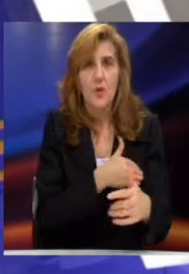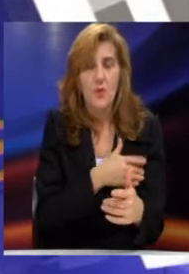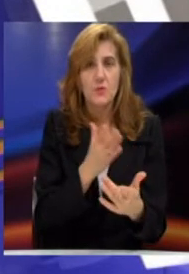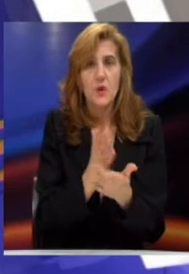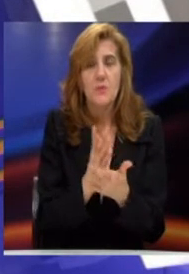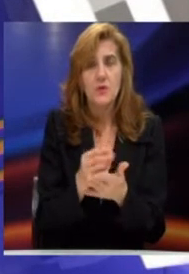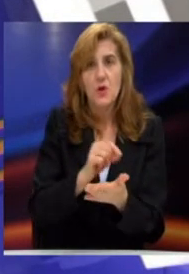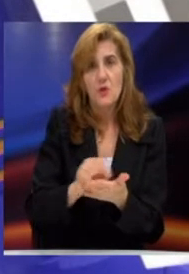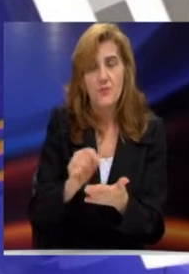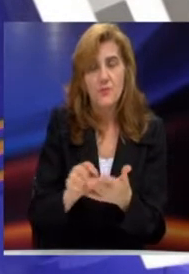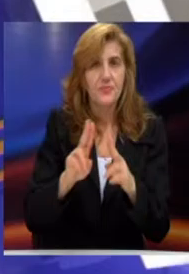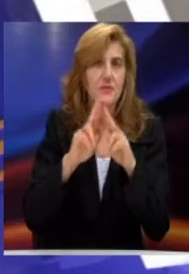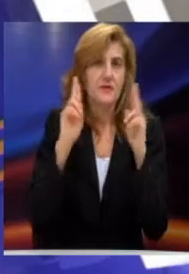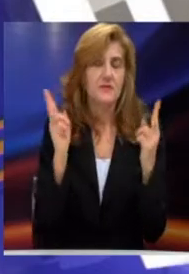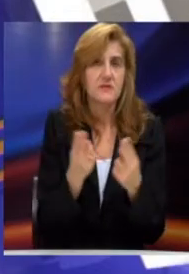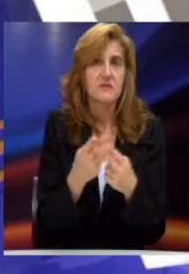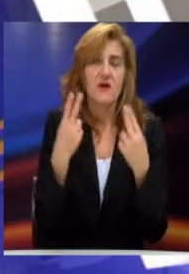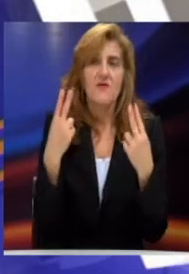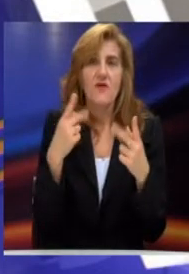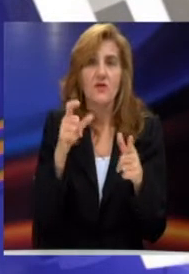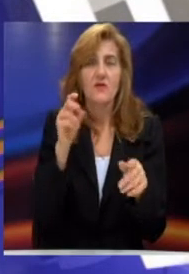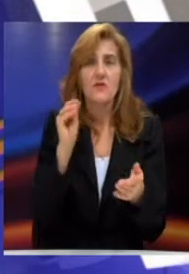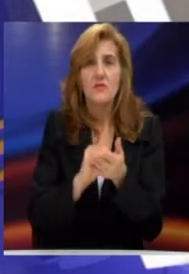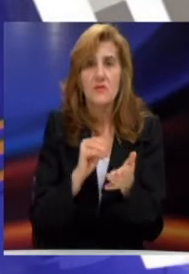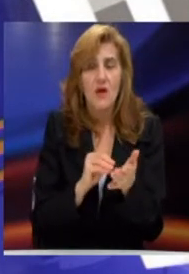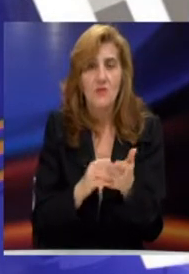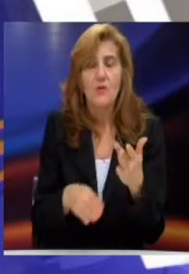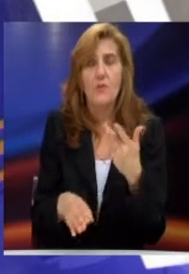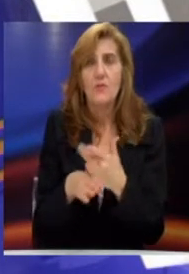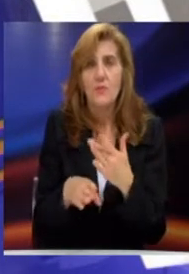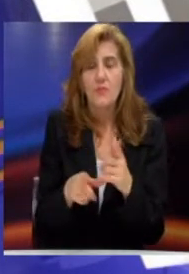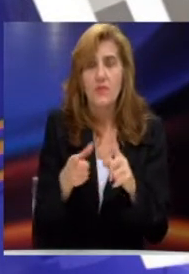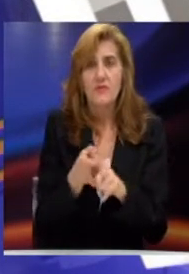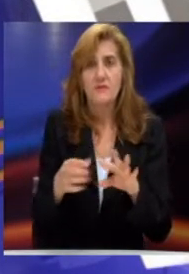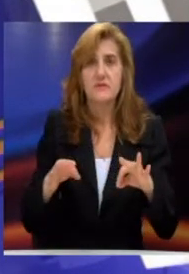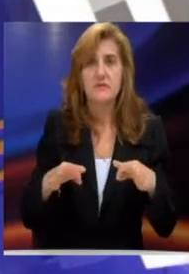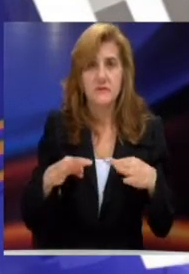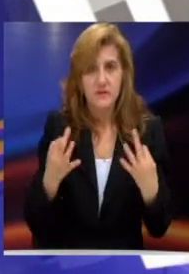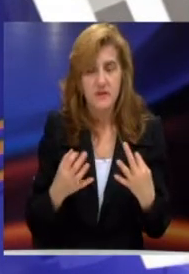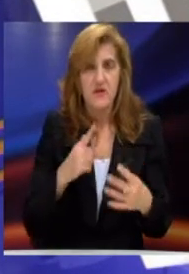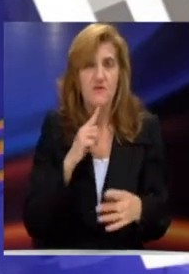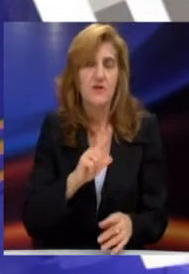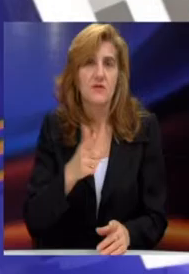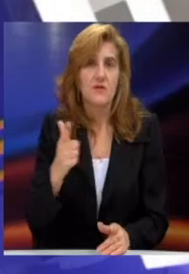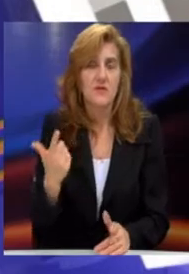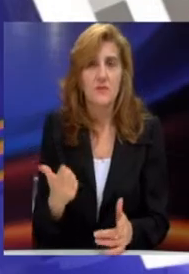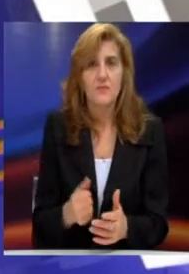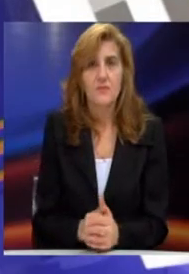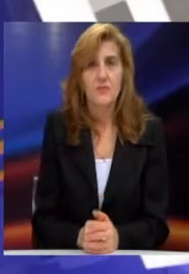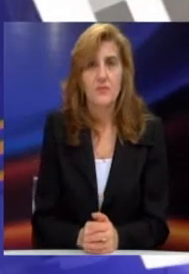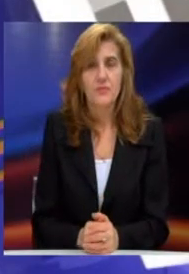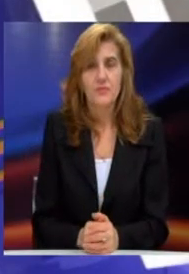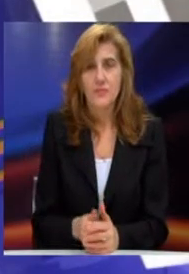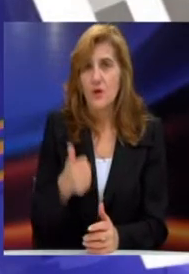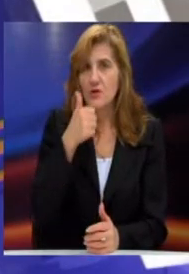škole učestvovati u obeležavanju svetski značajnih datuma iz oblasti zdravstva i zaštite zdravlja, ali i u drugim vidovima i oblicima humanitarnih